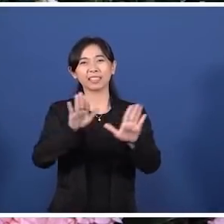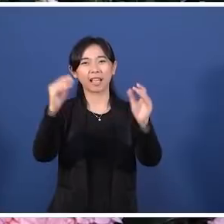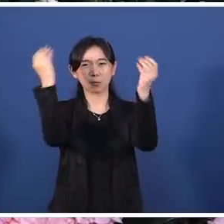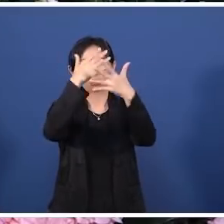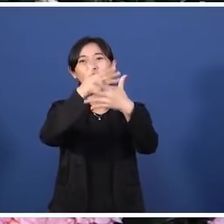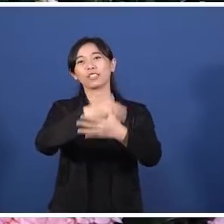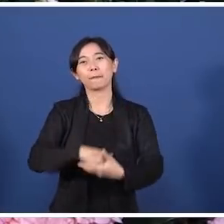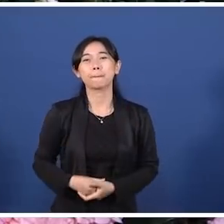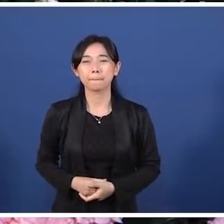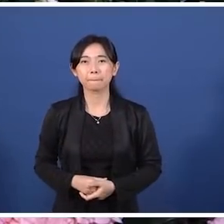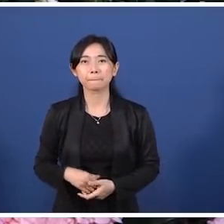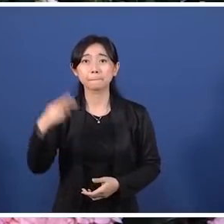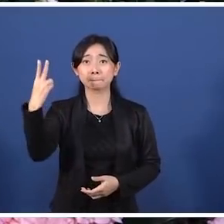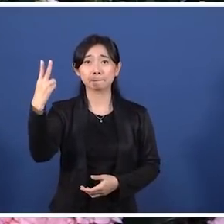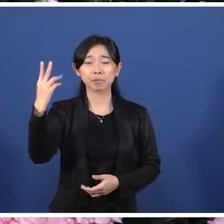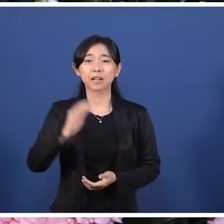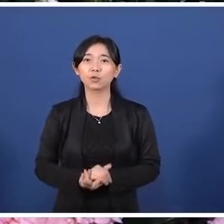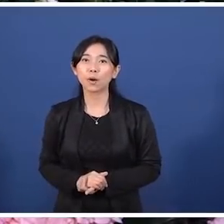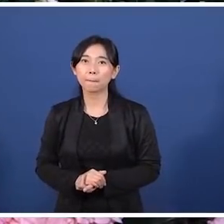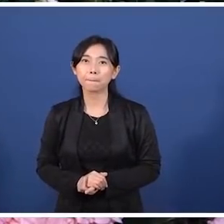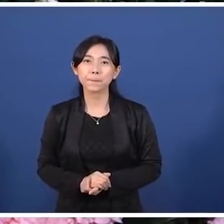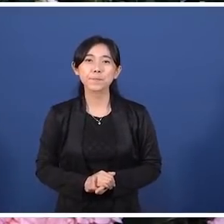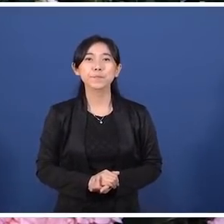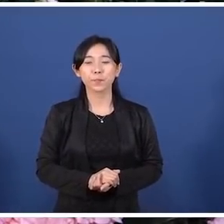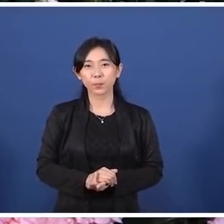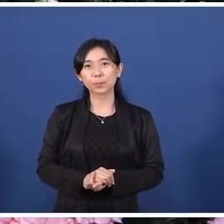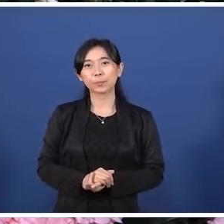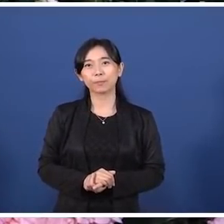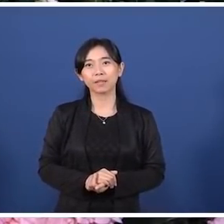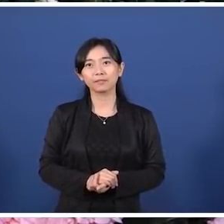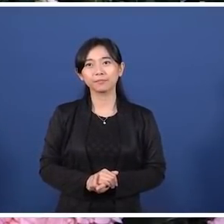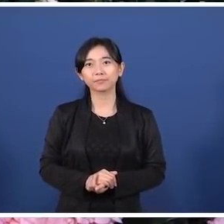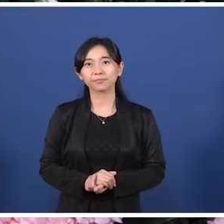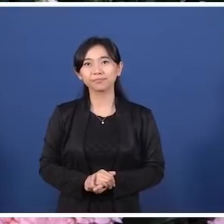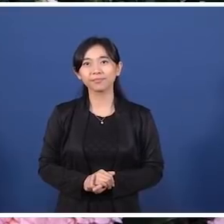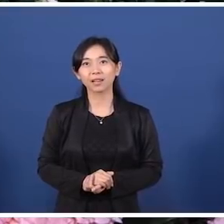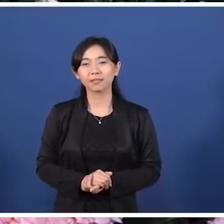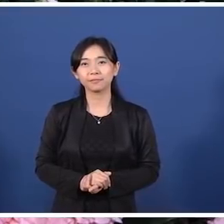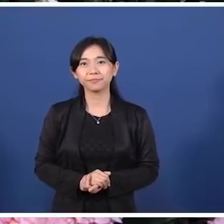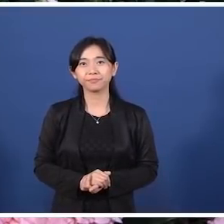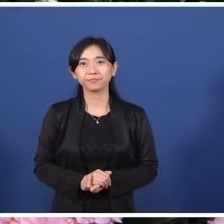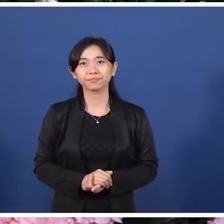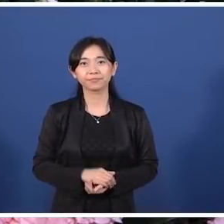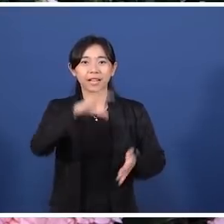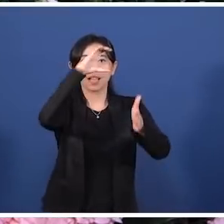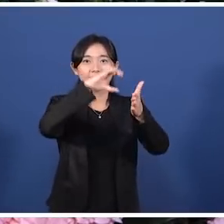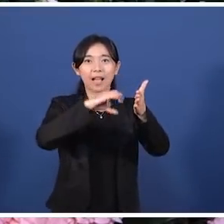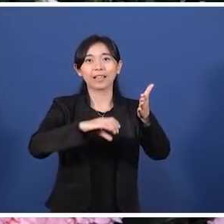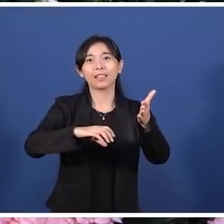yang kedua yang kemudian kita bisa lihat di dalam Injil Lukas pasal 2 adalah peristiwa yang terjadi di dalam ayatnya